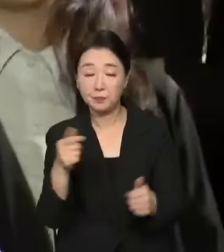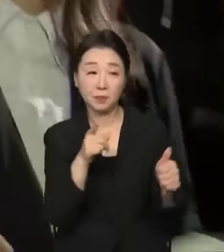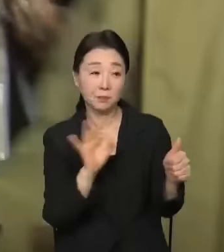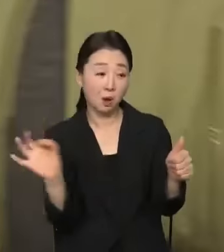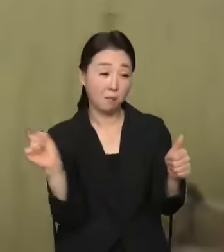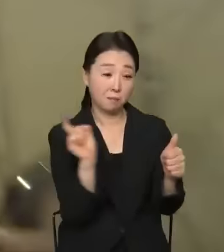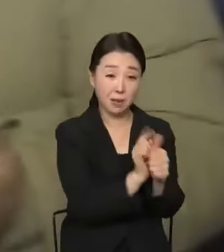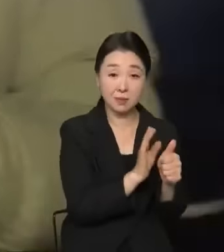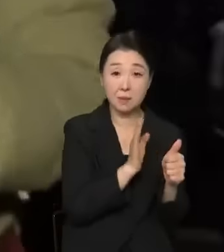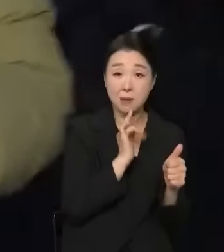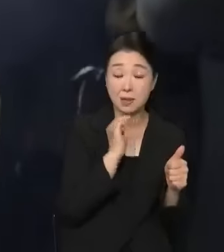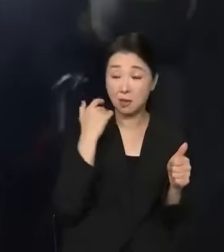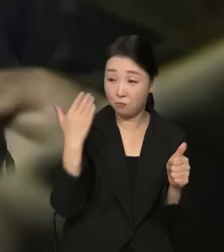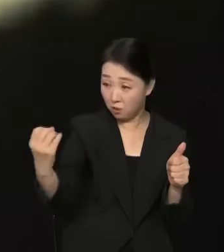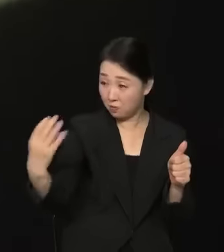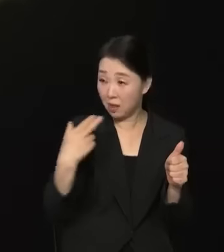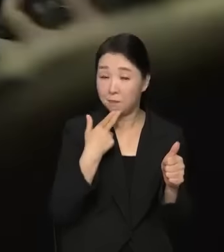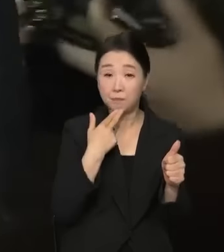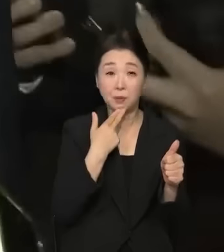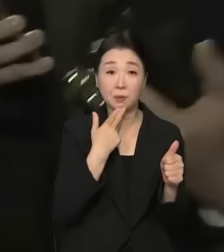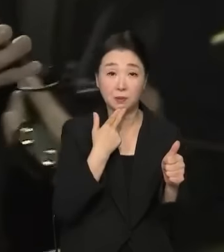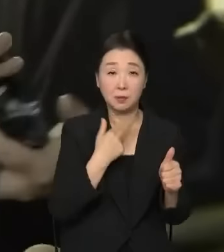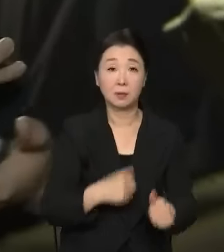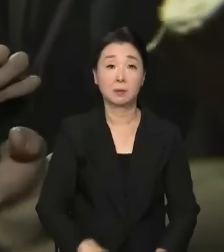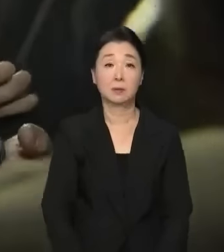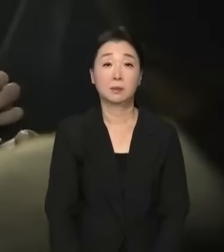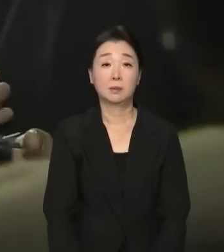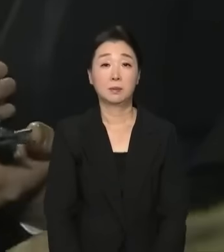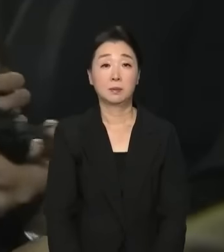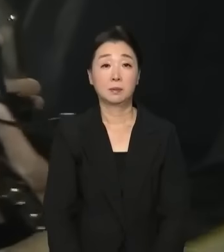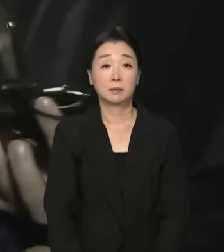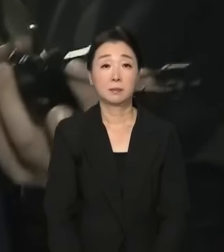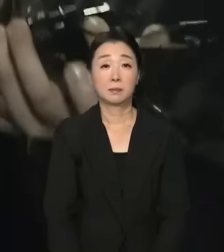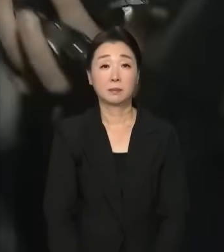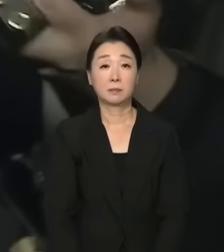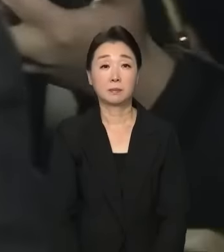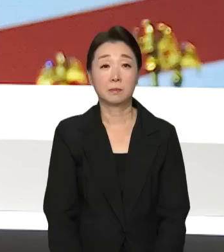묻는 질문에 답하지 않았습니다. JTBC 배승주입니다.